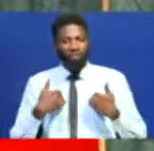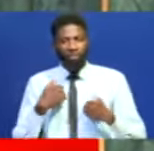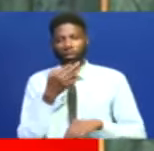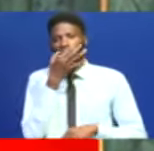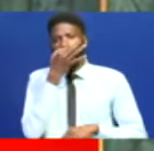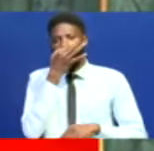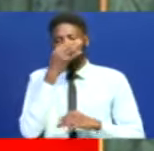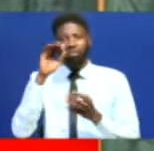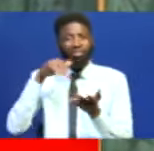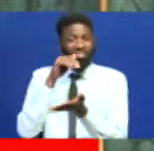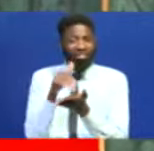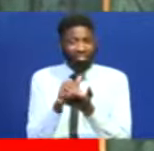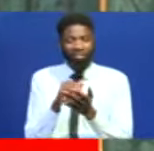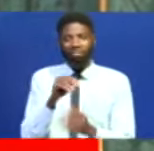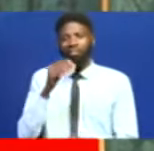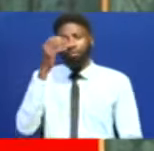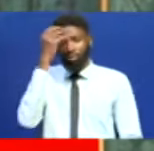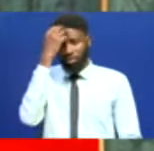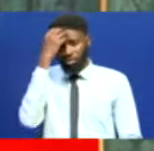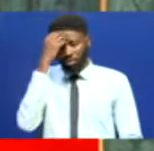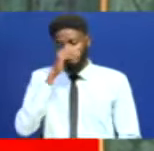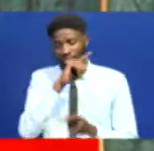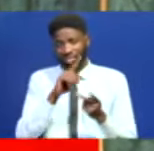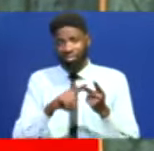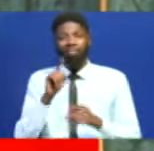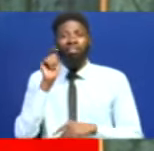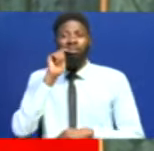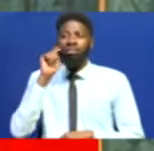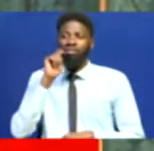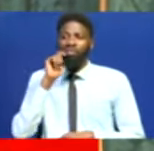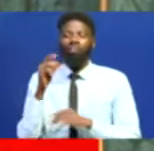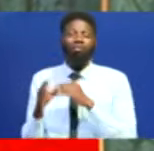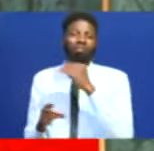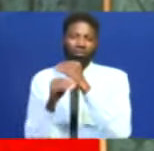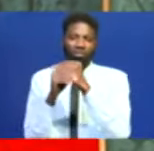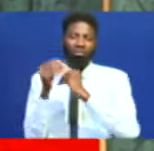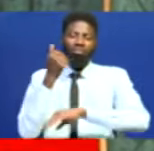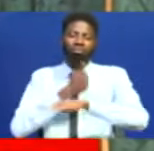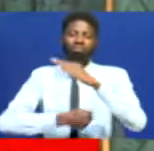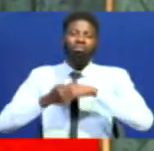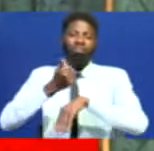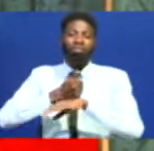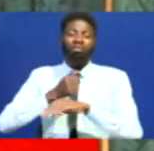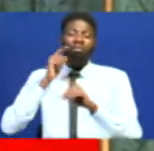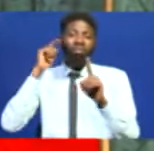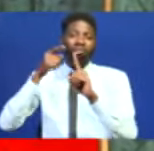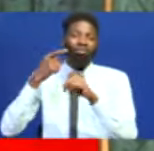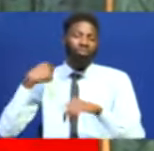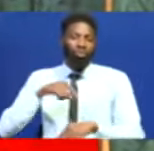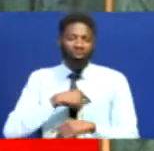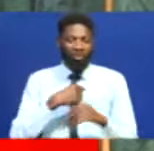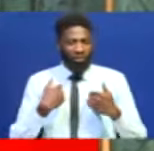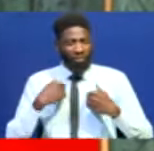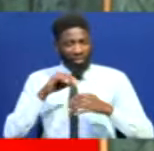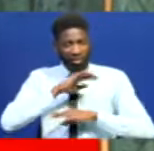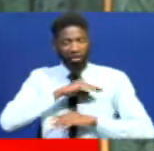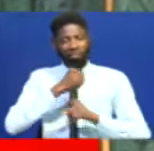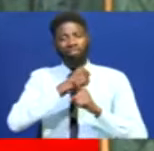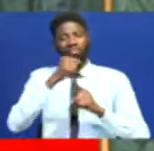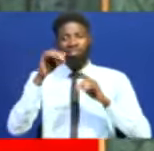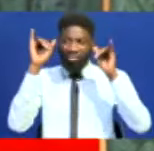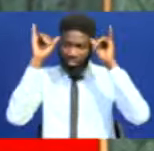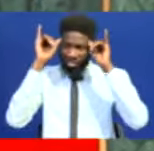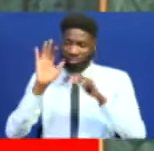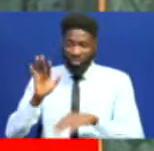nyingine tunaongeza kule Kabete, ndio tuhakikisha kwamba we produce enough semen for our livestock, ng'ombe